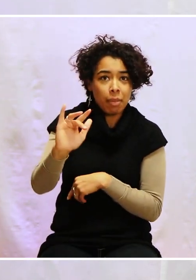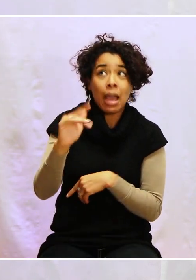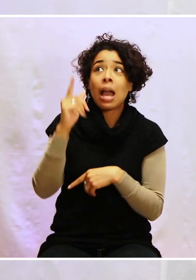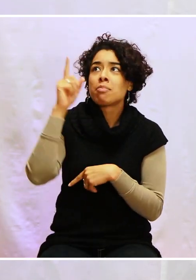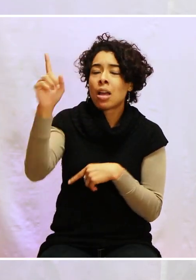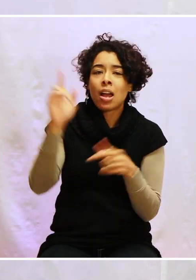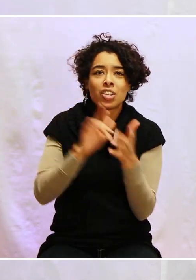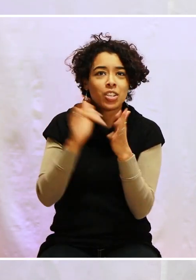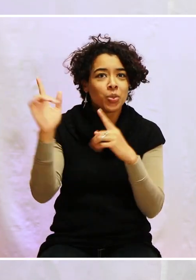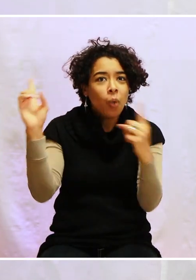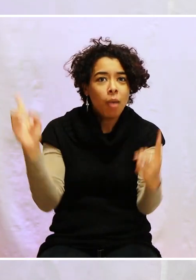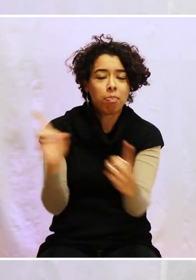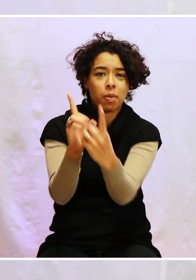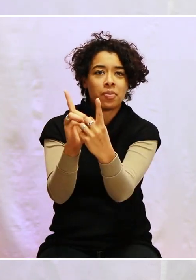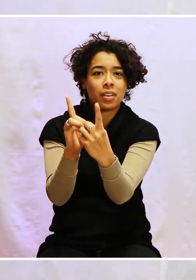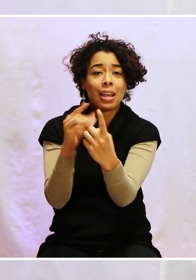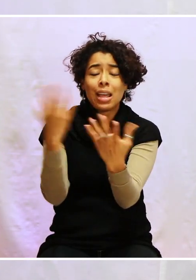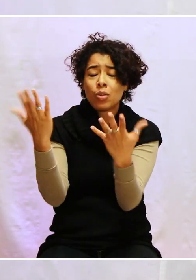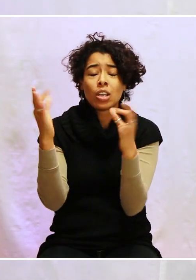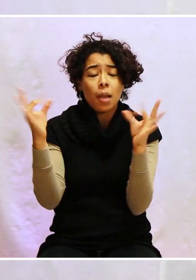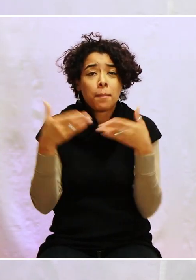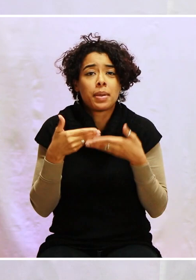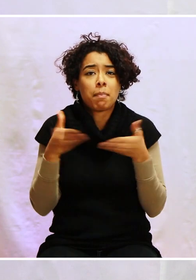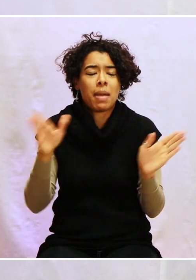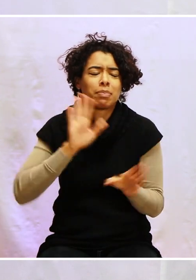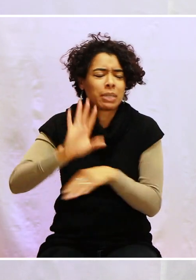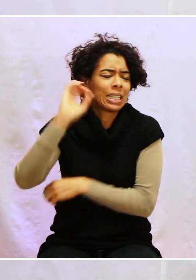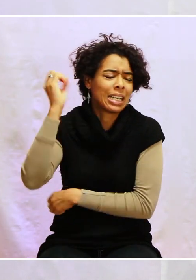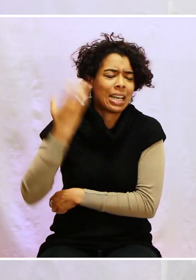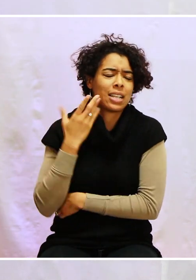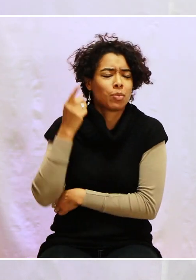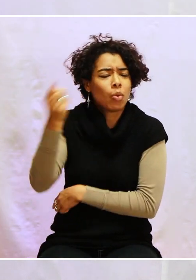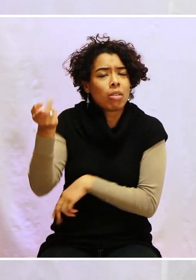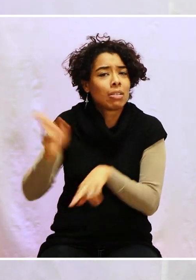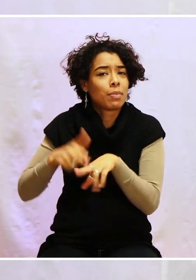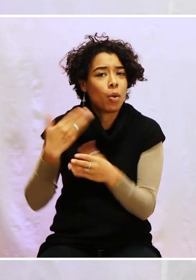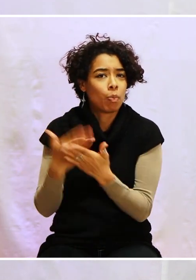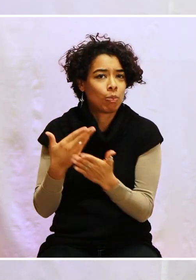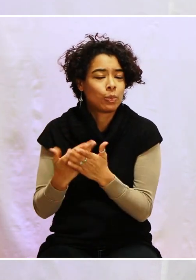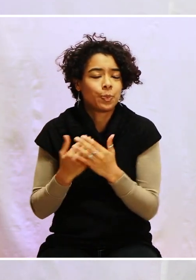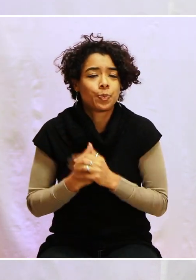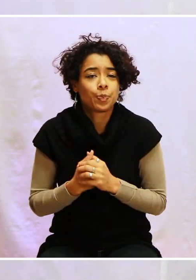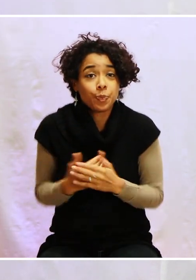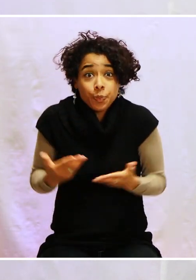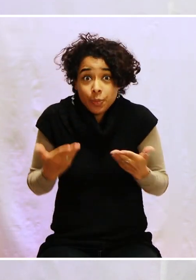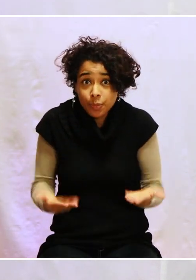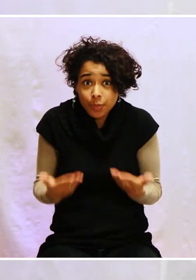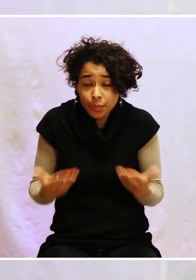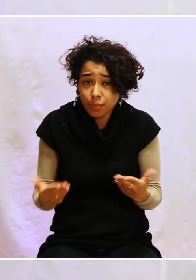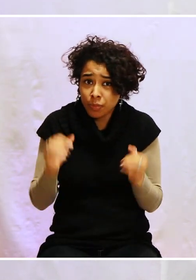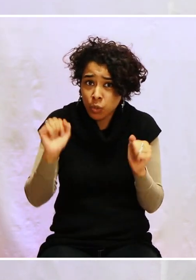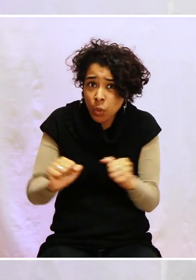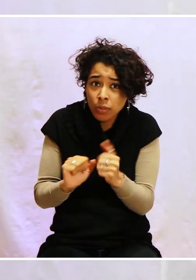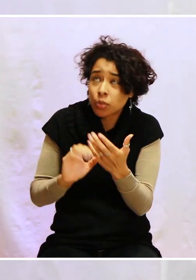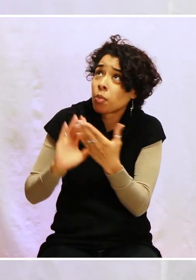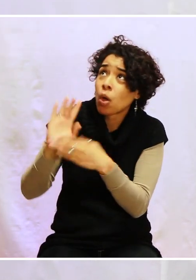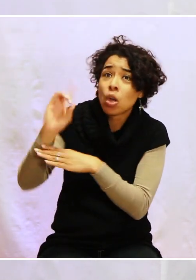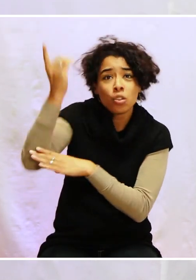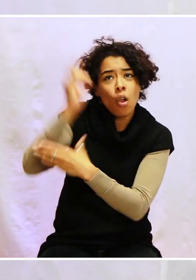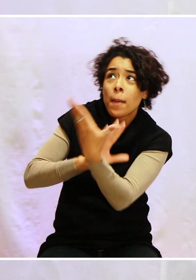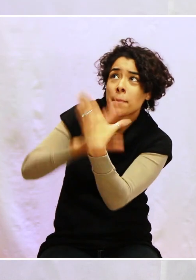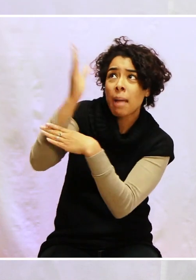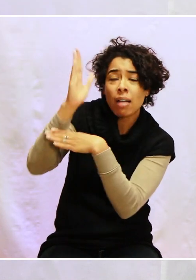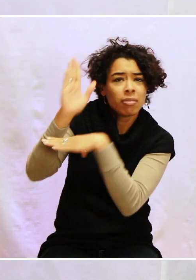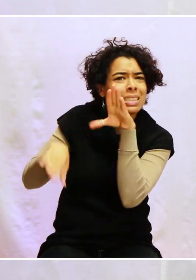cette porte de la grâce qui s'est ouverte parce qu'il a payé le prix pour cela. Et aujourd'hui, tu as un accès auprès du Père